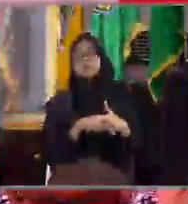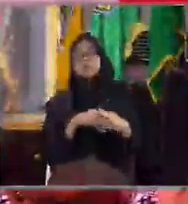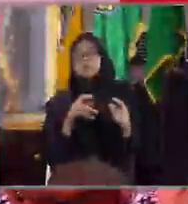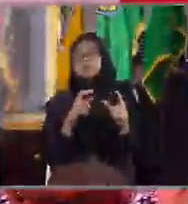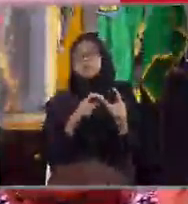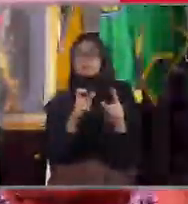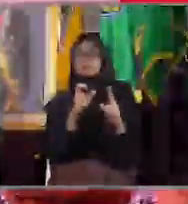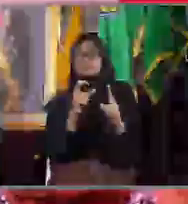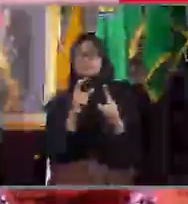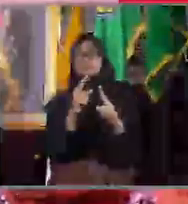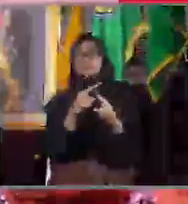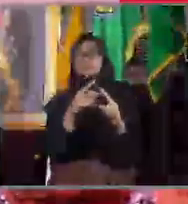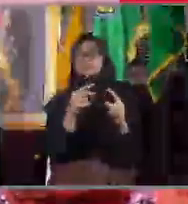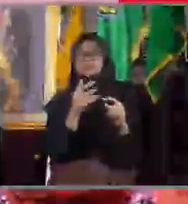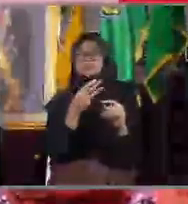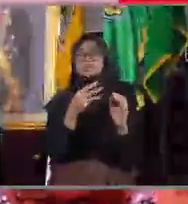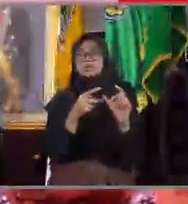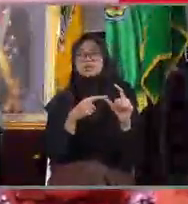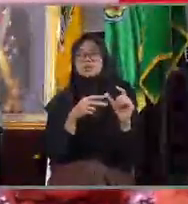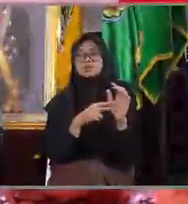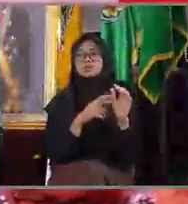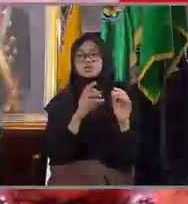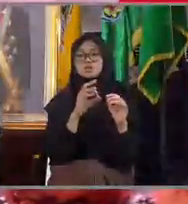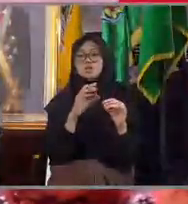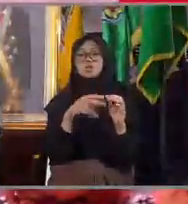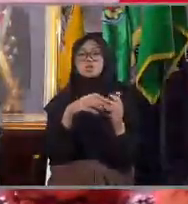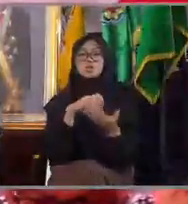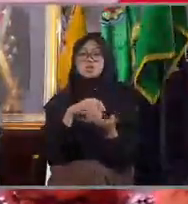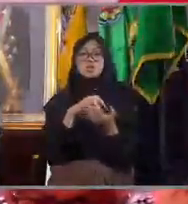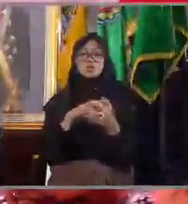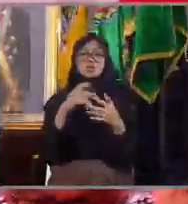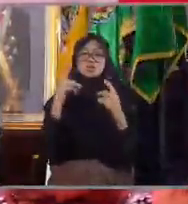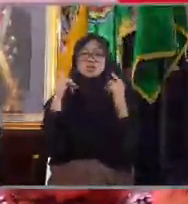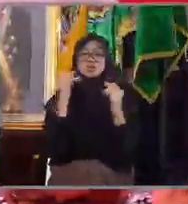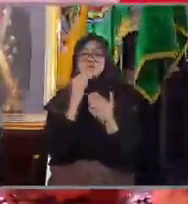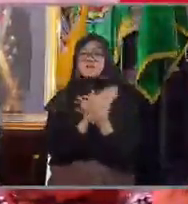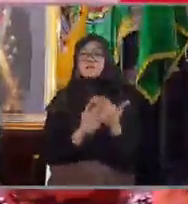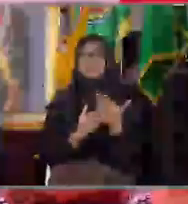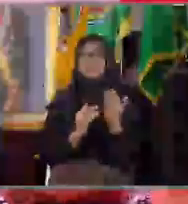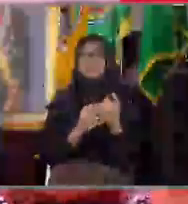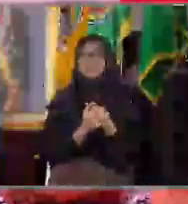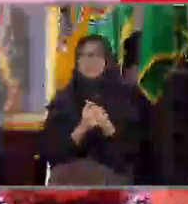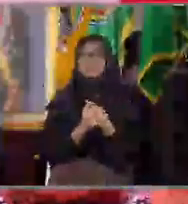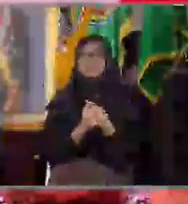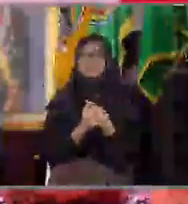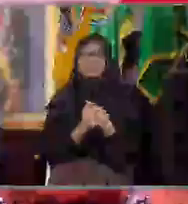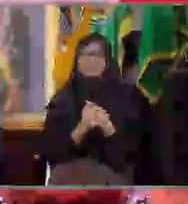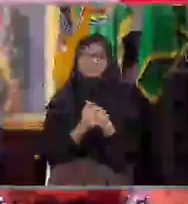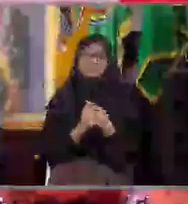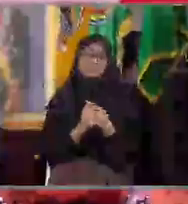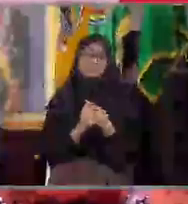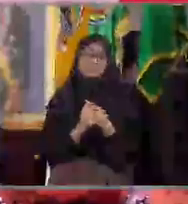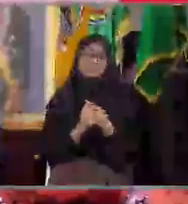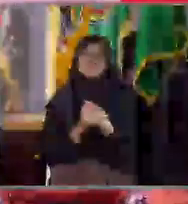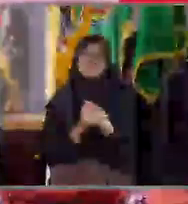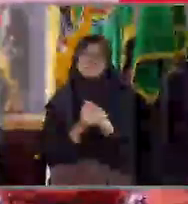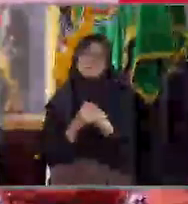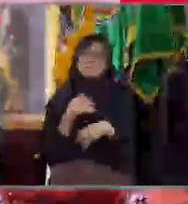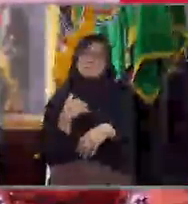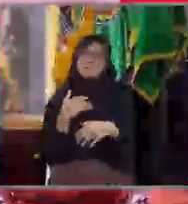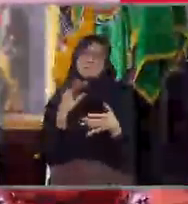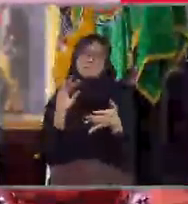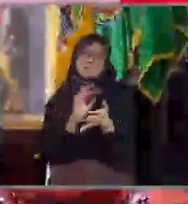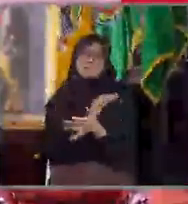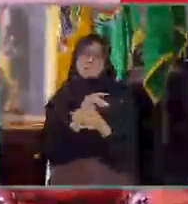dpd-ri kebetulan tampil se-jawa Tengah Kalau kami adalah Hai mantan